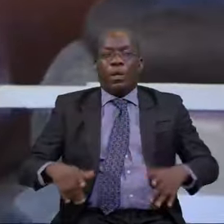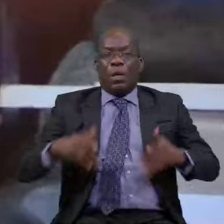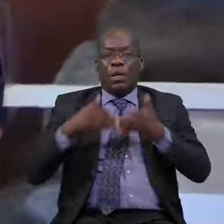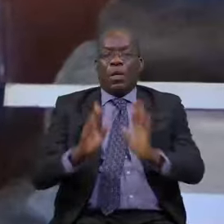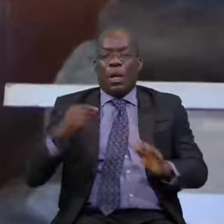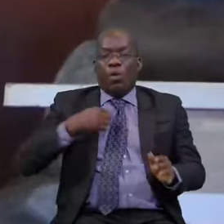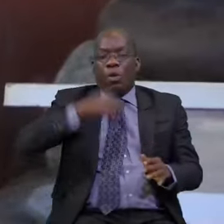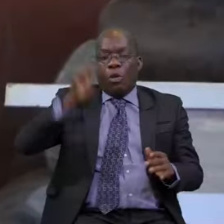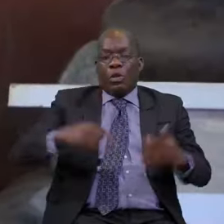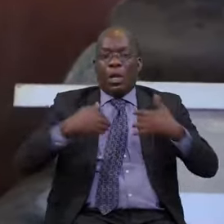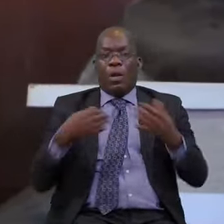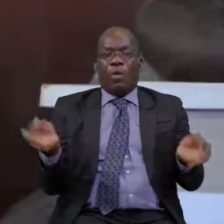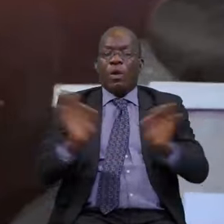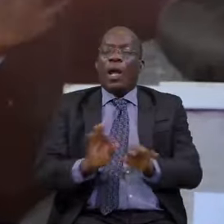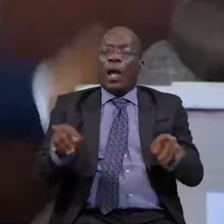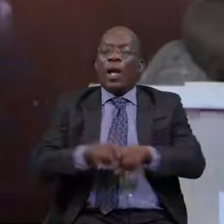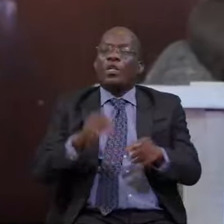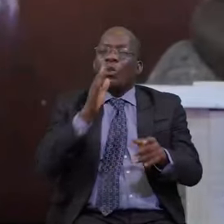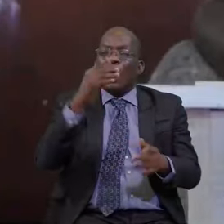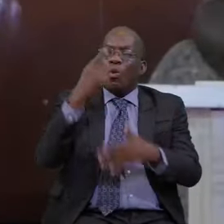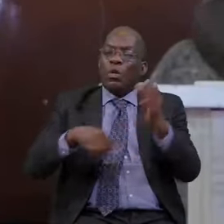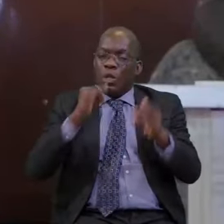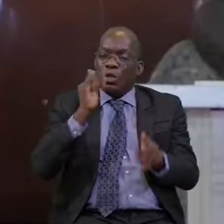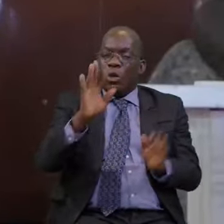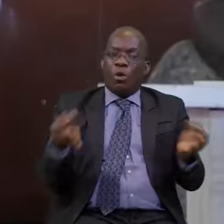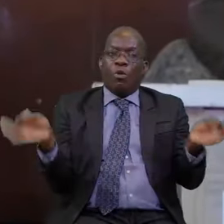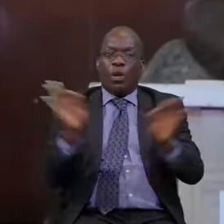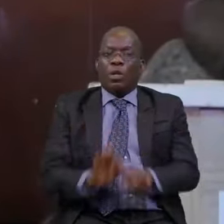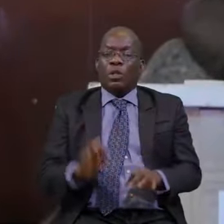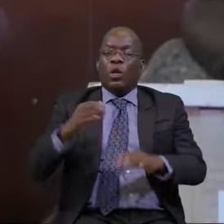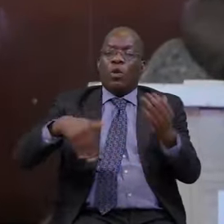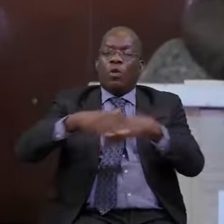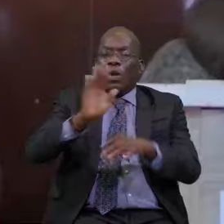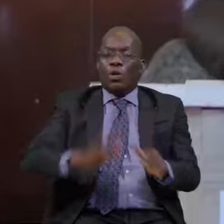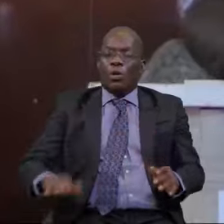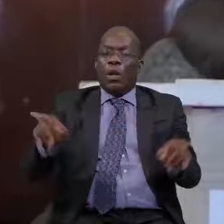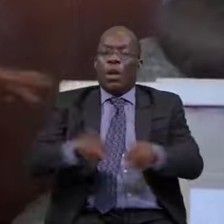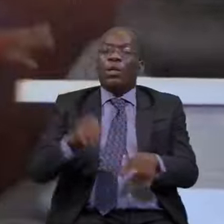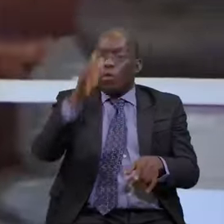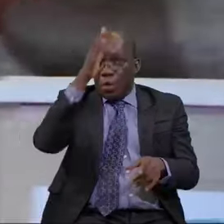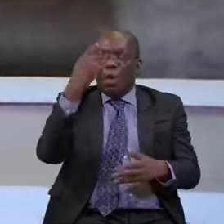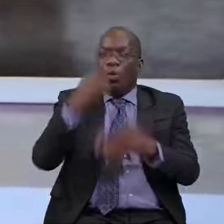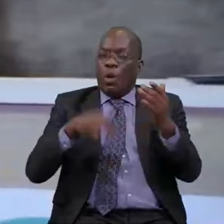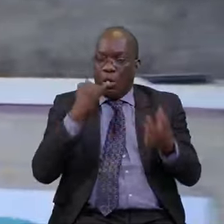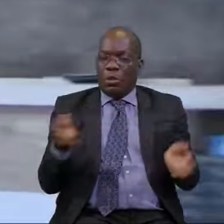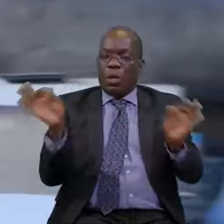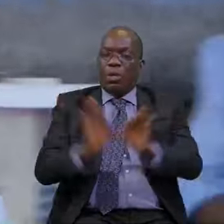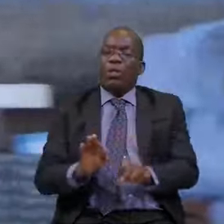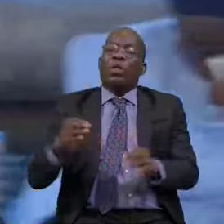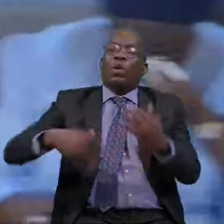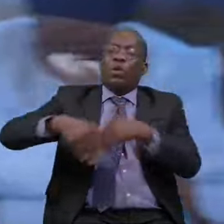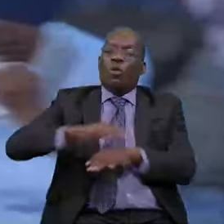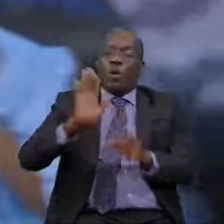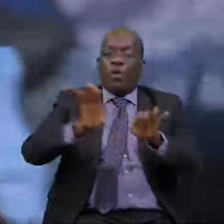priorité. En tant que mère, où est votre priorité pour vos enfants? En tant que père, quelle est votre priorité pour votre famille? En